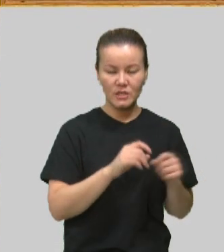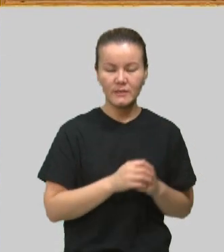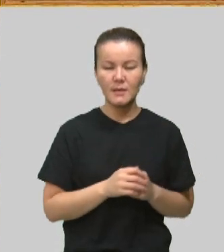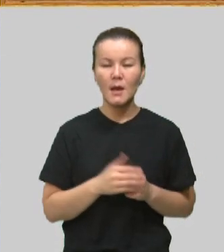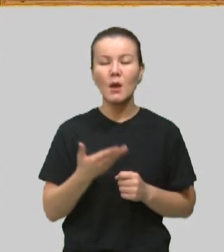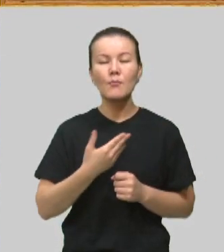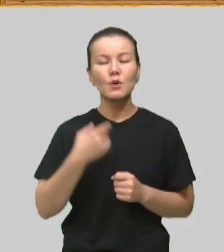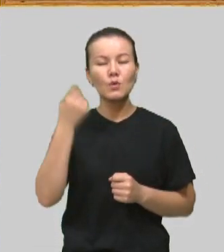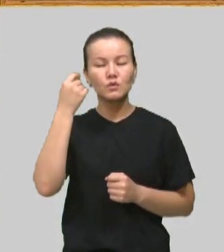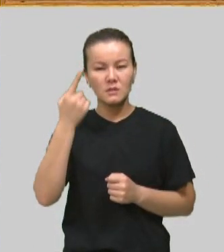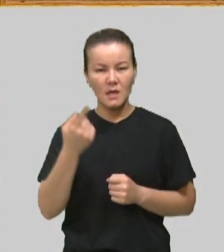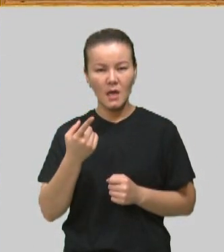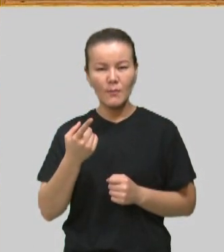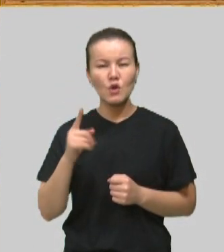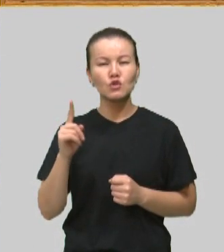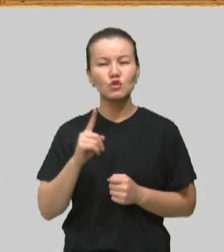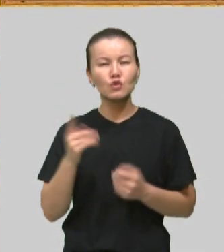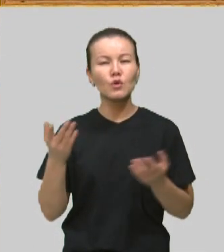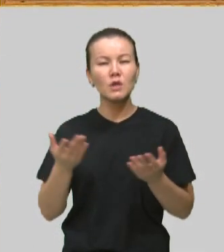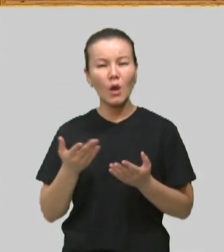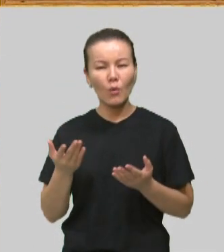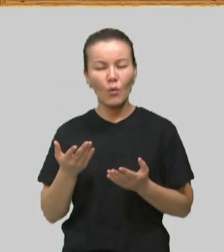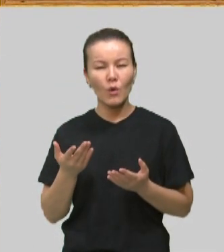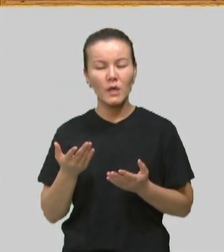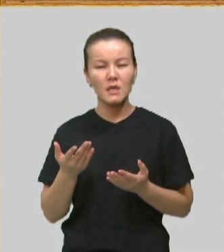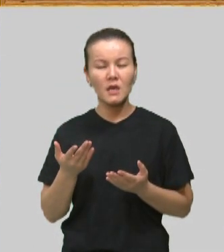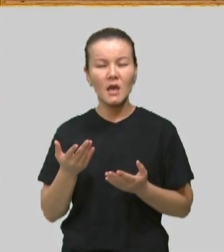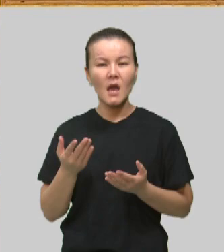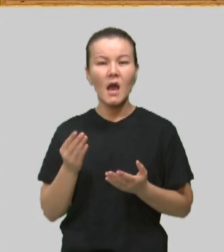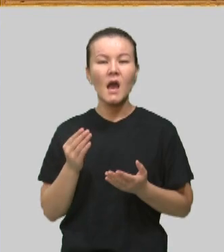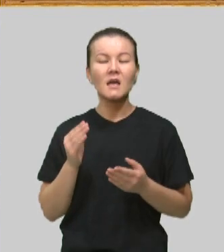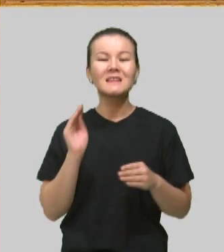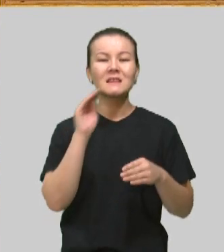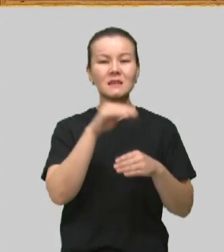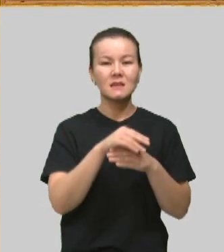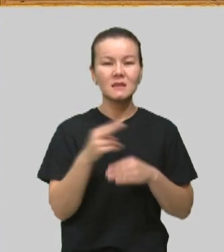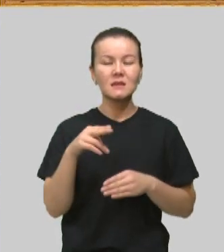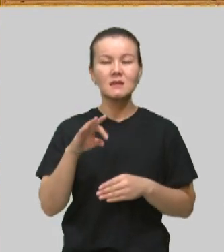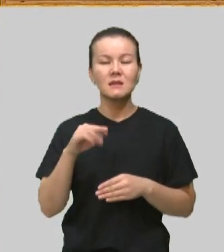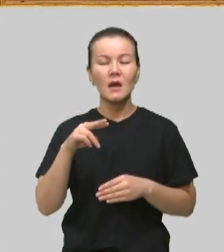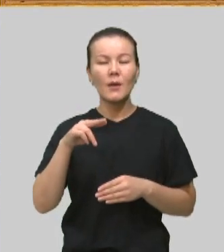Мы узнаем, что такое дополнение,